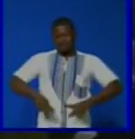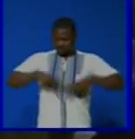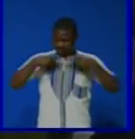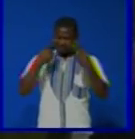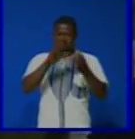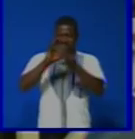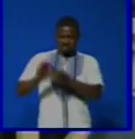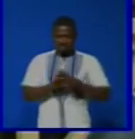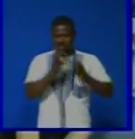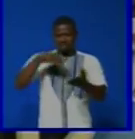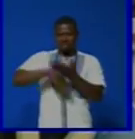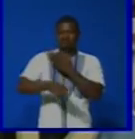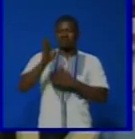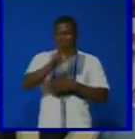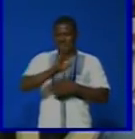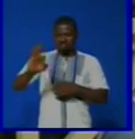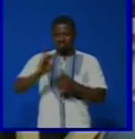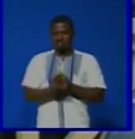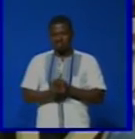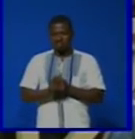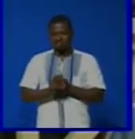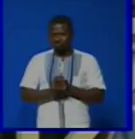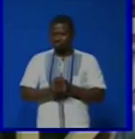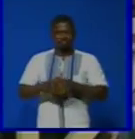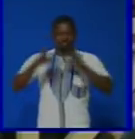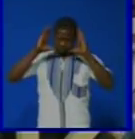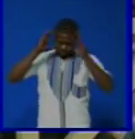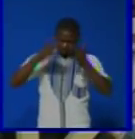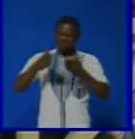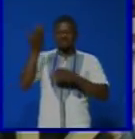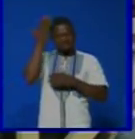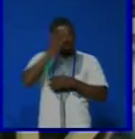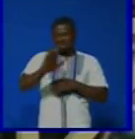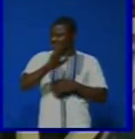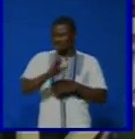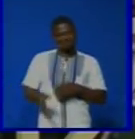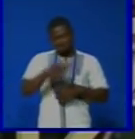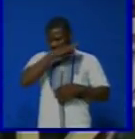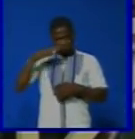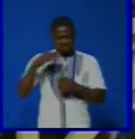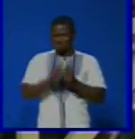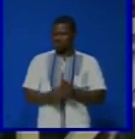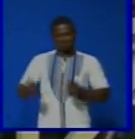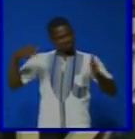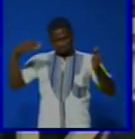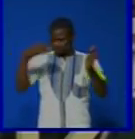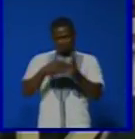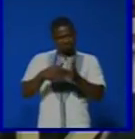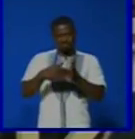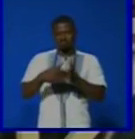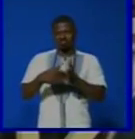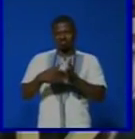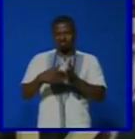des hommes intègres. L'islam n'a jamais reconnu la violence. Et contre ça, karma, il n'a jamais été la violence.